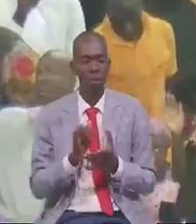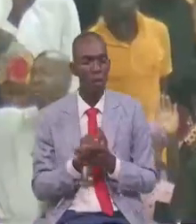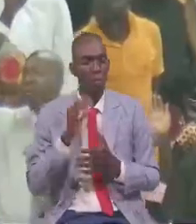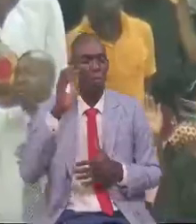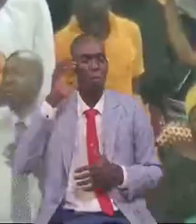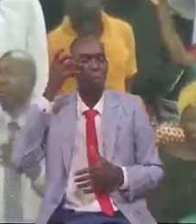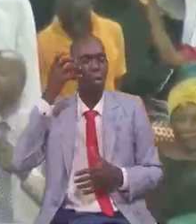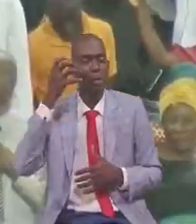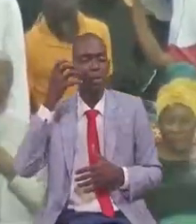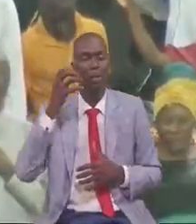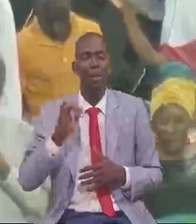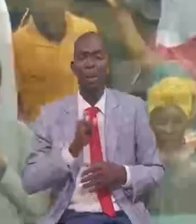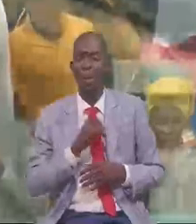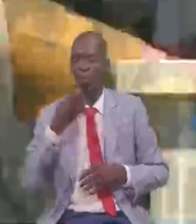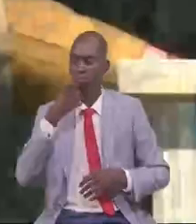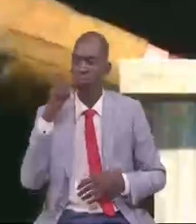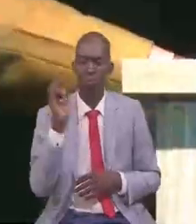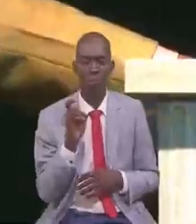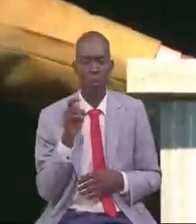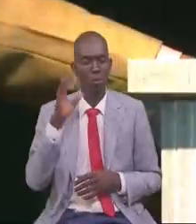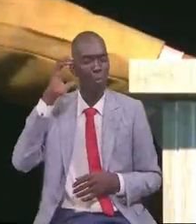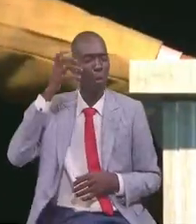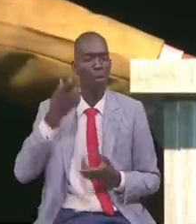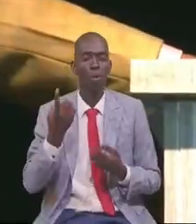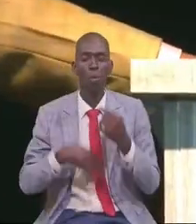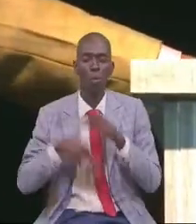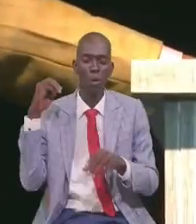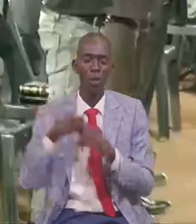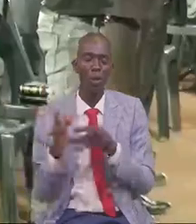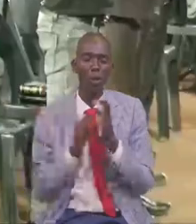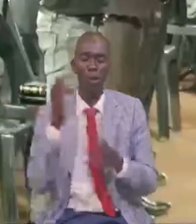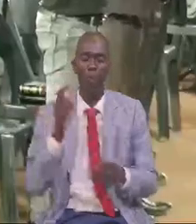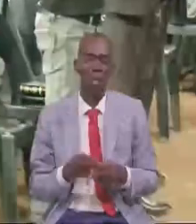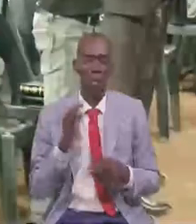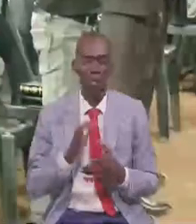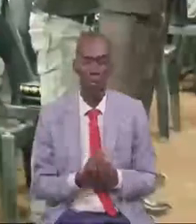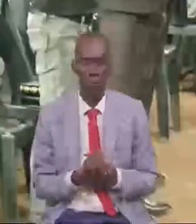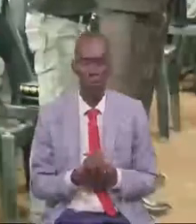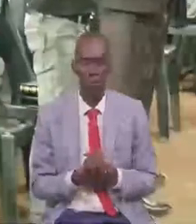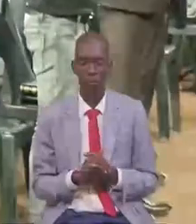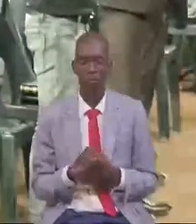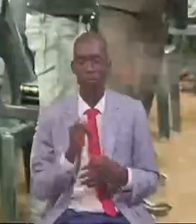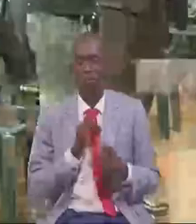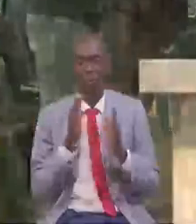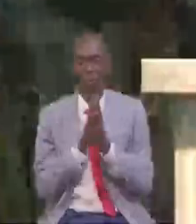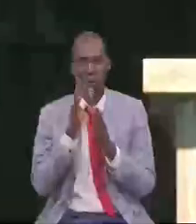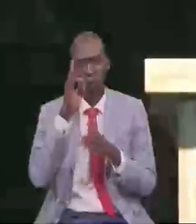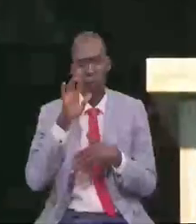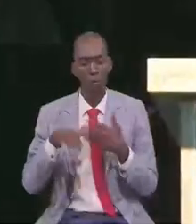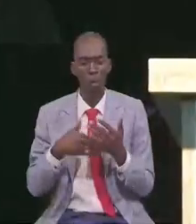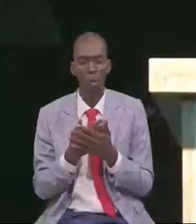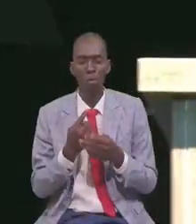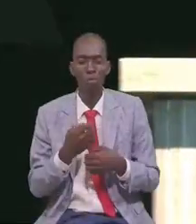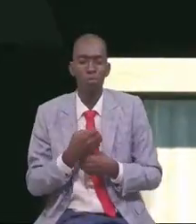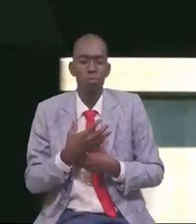insanité, je te commande, sors au nom de Jésus. Je prie pour tout l'enflement au